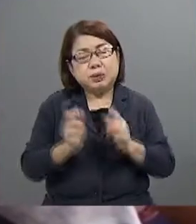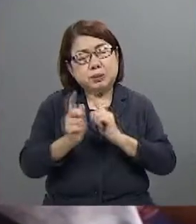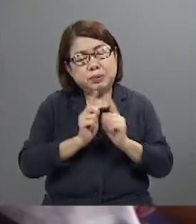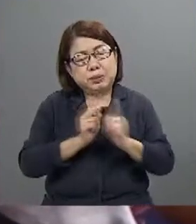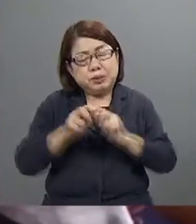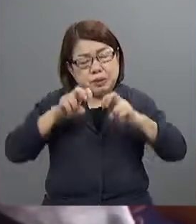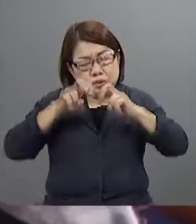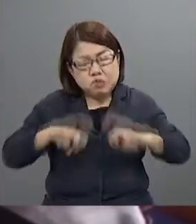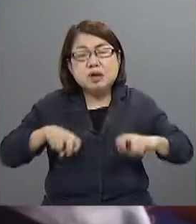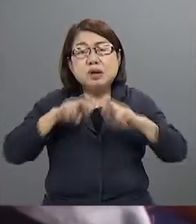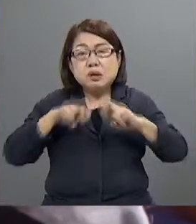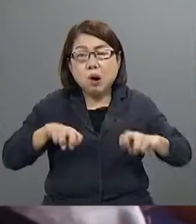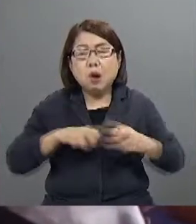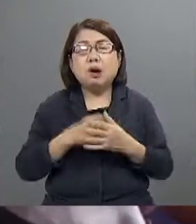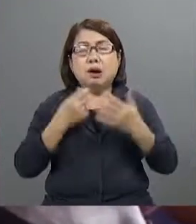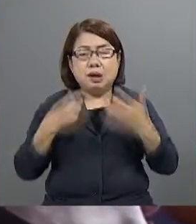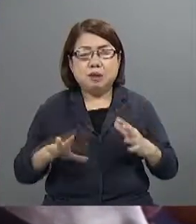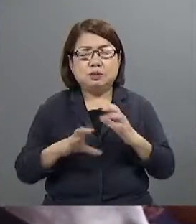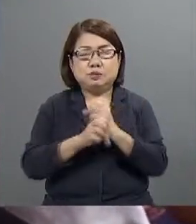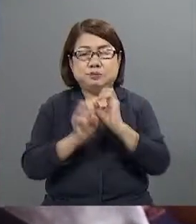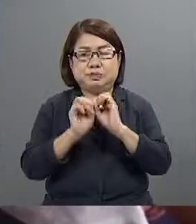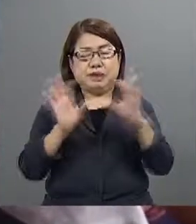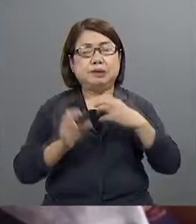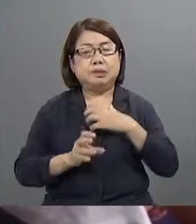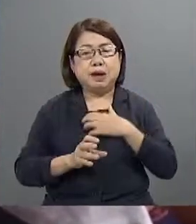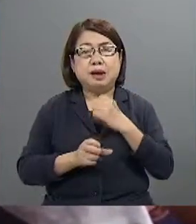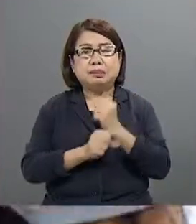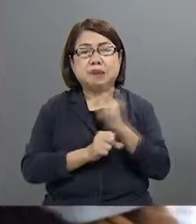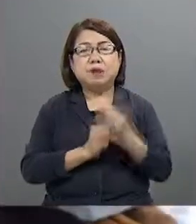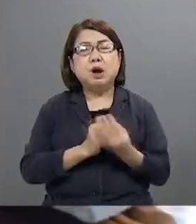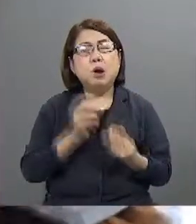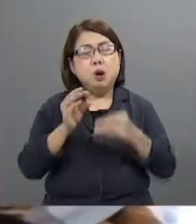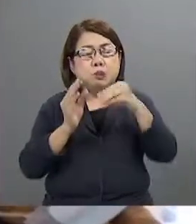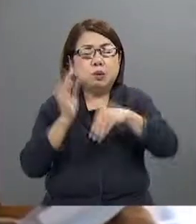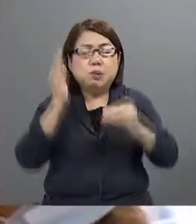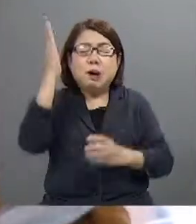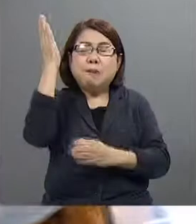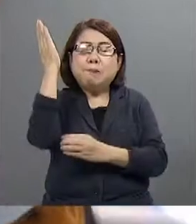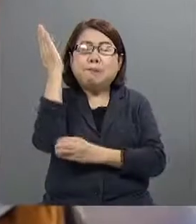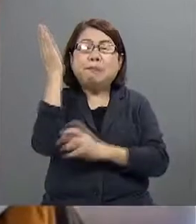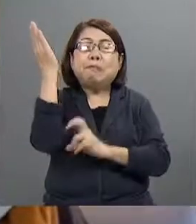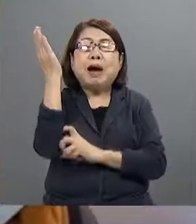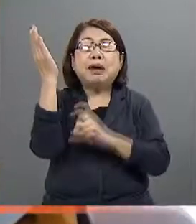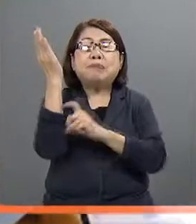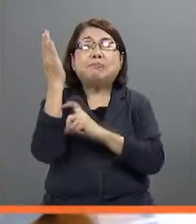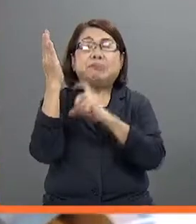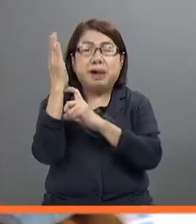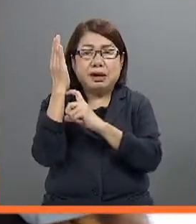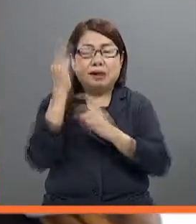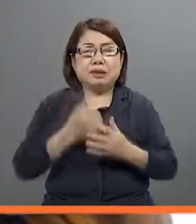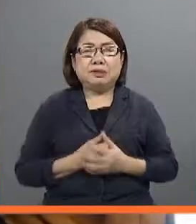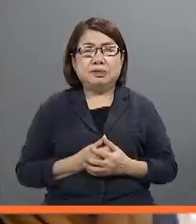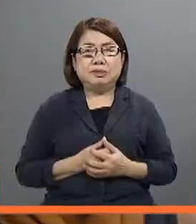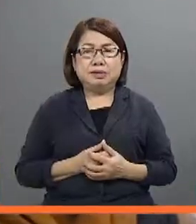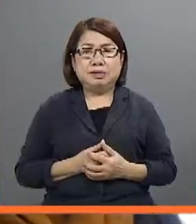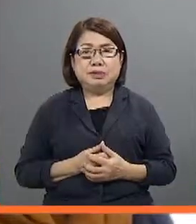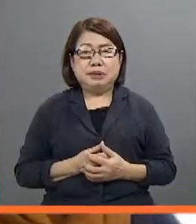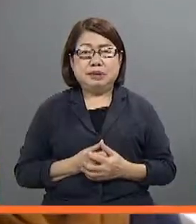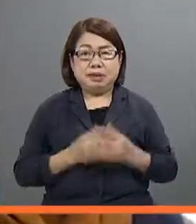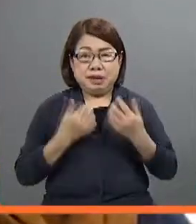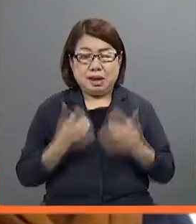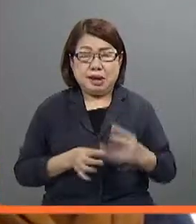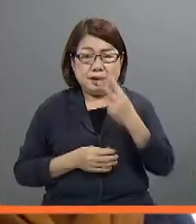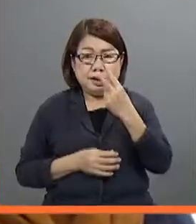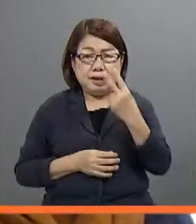รุปแล้วสิ่งที่เราจะทำก็คือไผ่พันนวลราชินีค่ะ เห็นนะครับคือเราได้เห็นการเป็นรูป